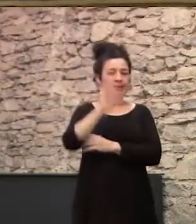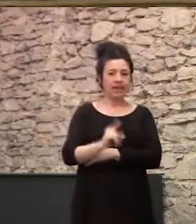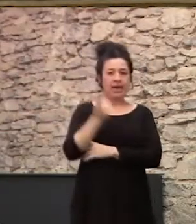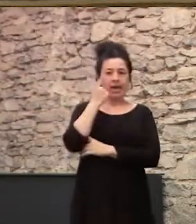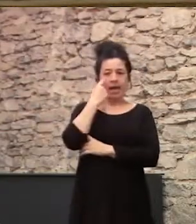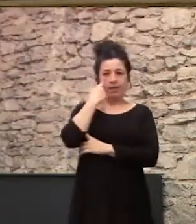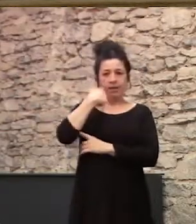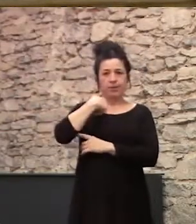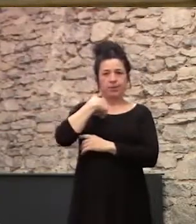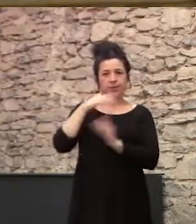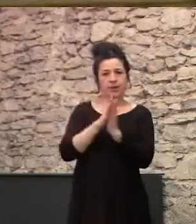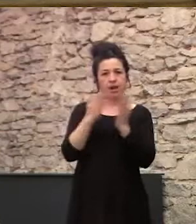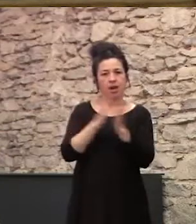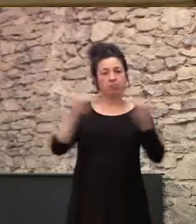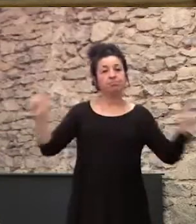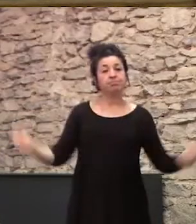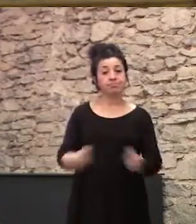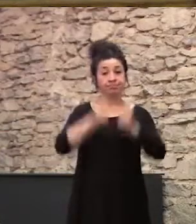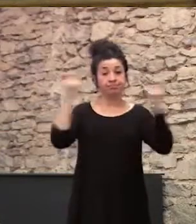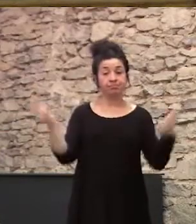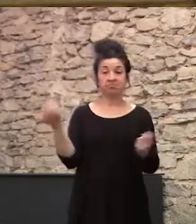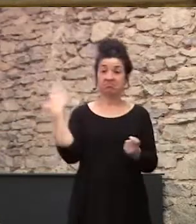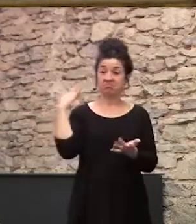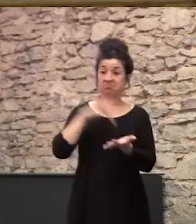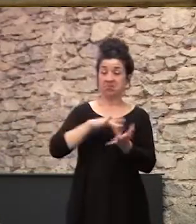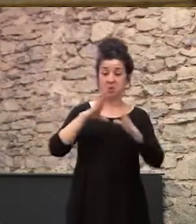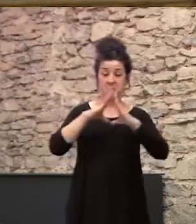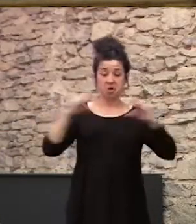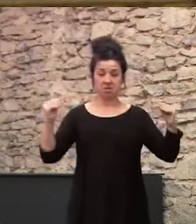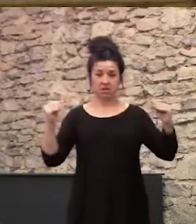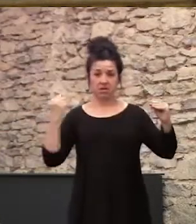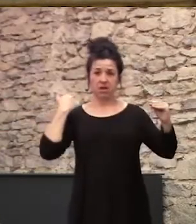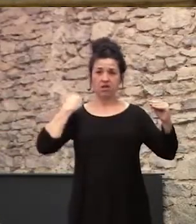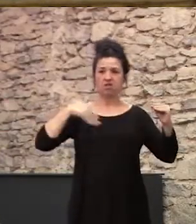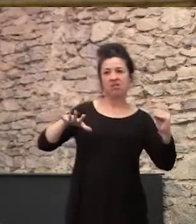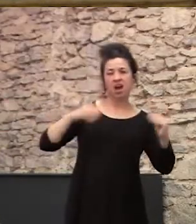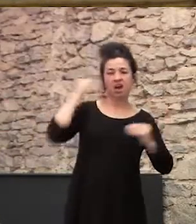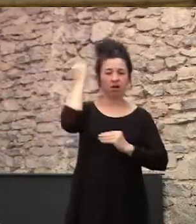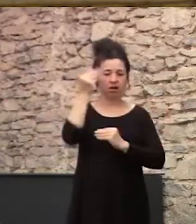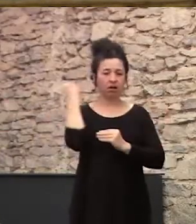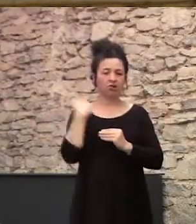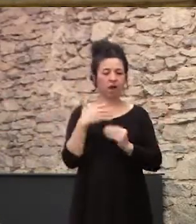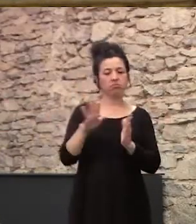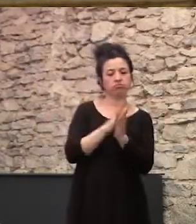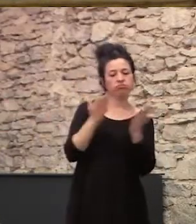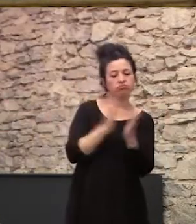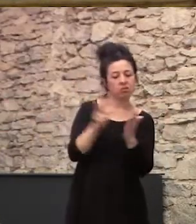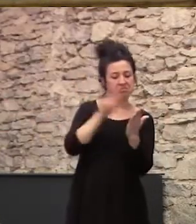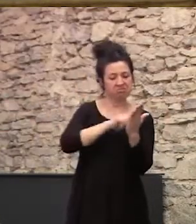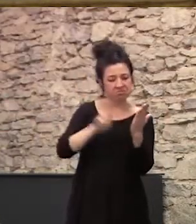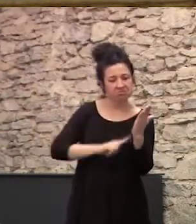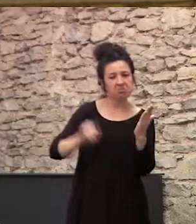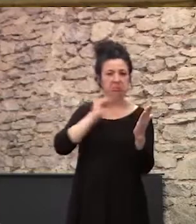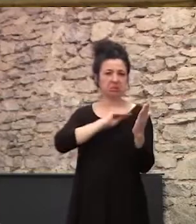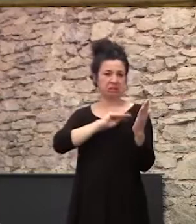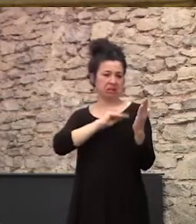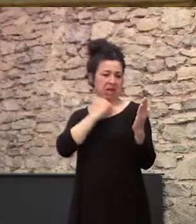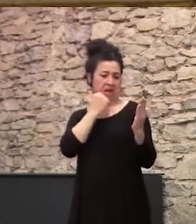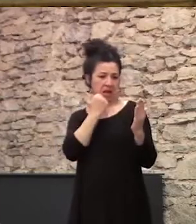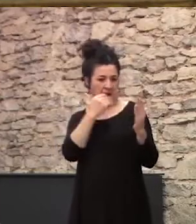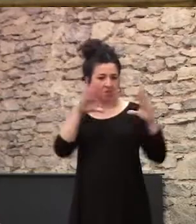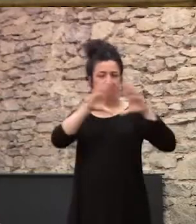ber, nik liburua publikatu nuenean, oza, unibertsitatean taula nik uste dut ja, ba, irakurtzen dituela gauzak eta horrela, baina nahi zekulea zen oso